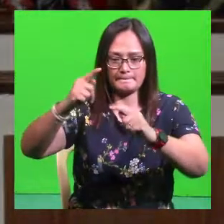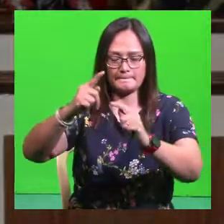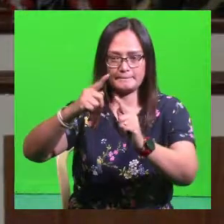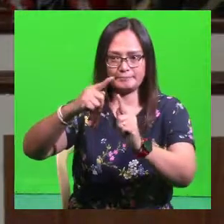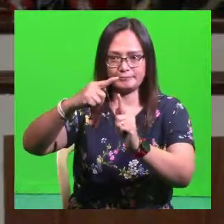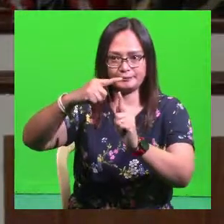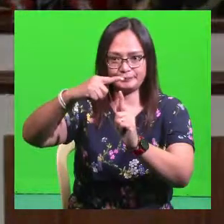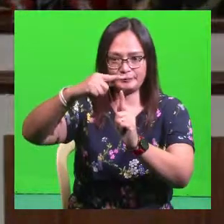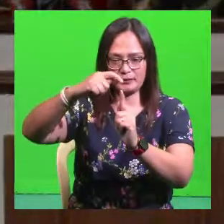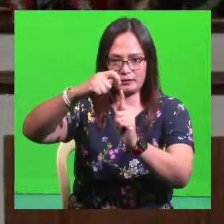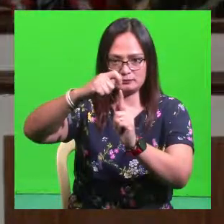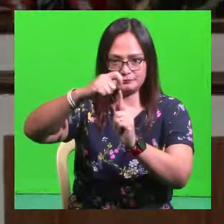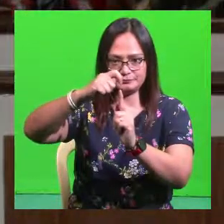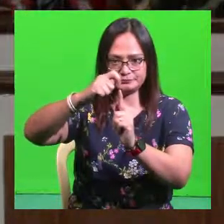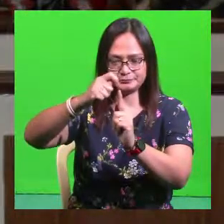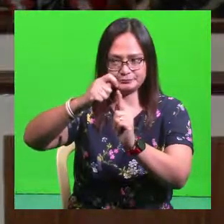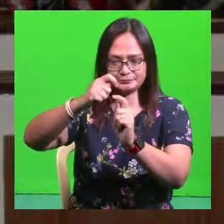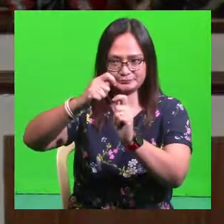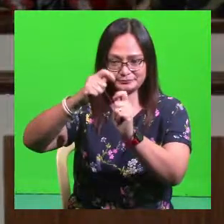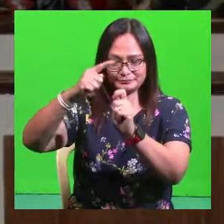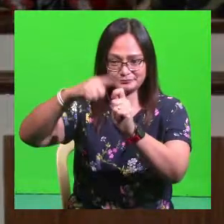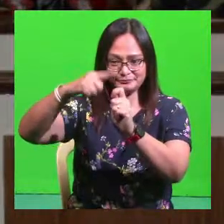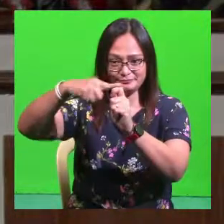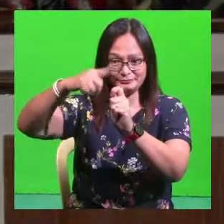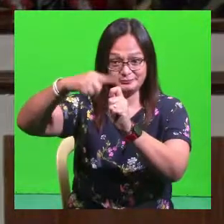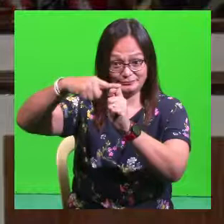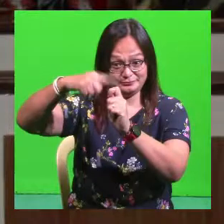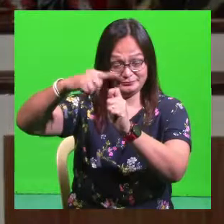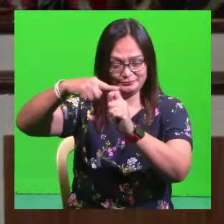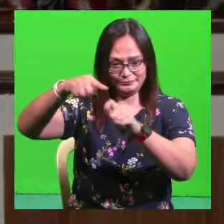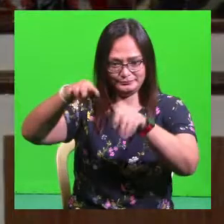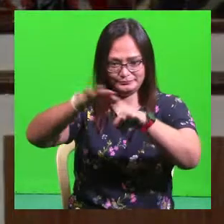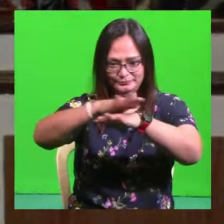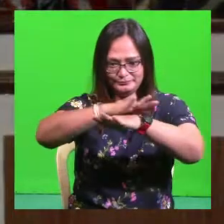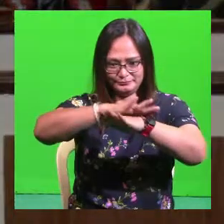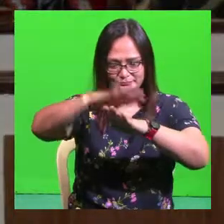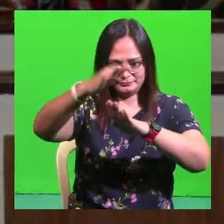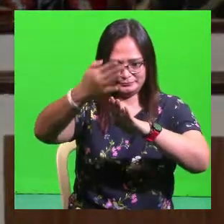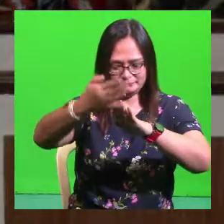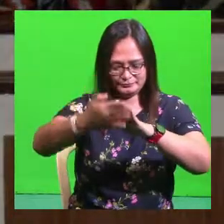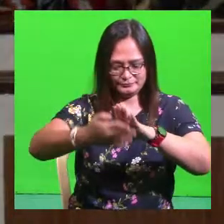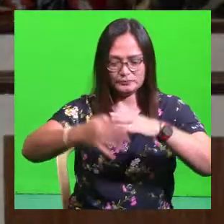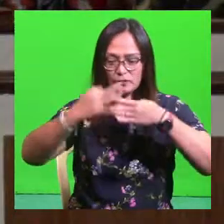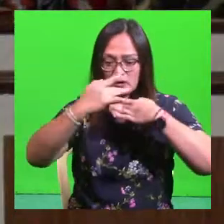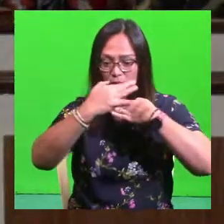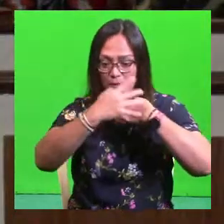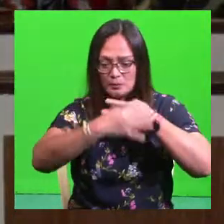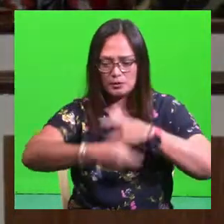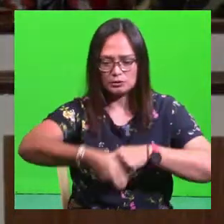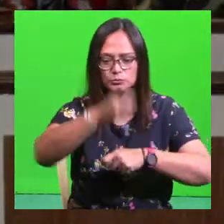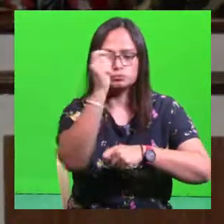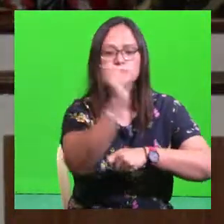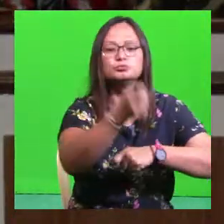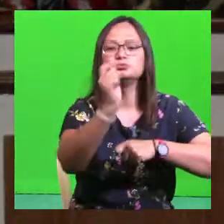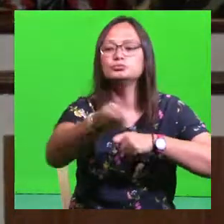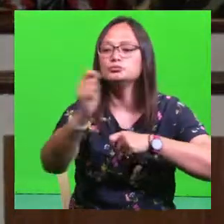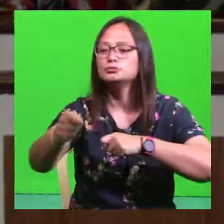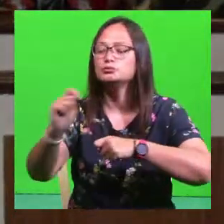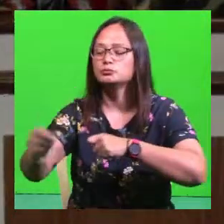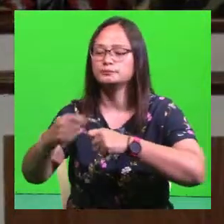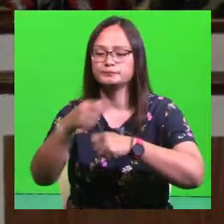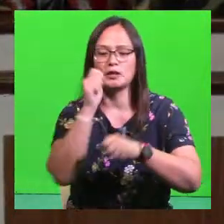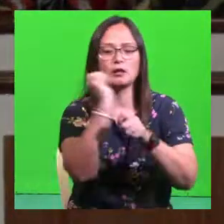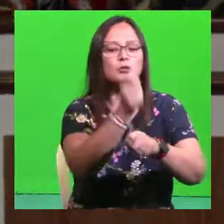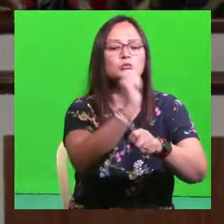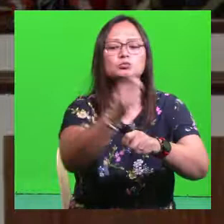ibinudbud ang dalisay na dugo ng ating Panginoon upang ang makikita ng Ama ay ang kanyang